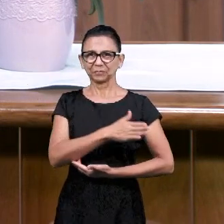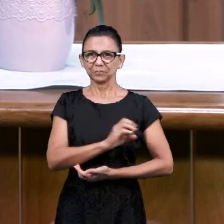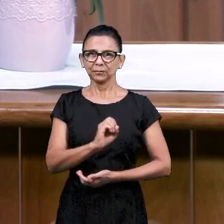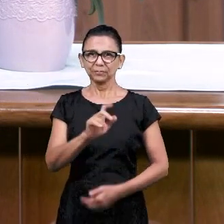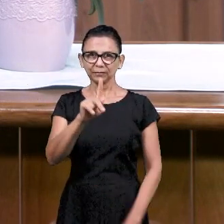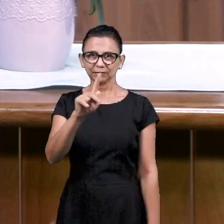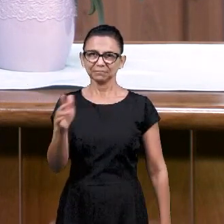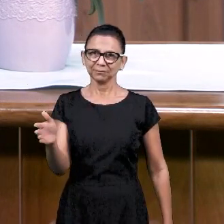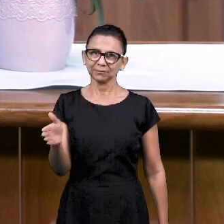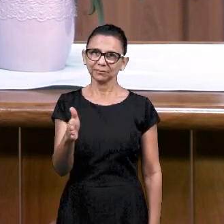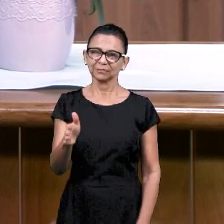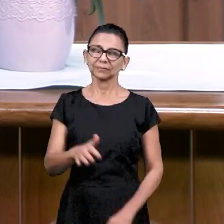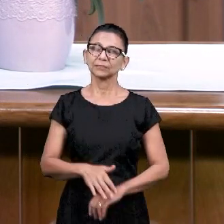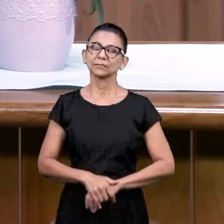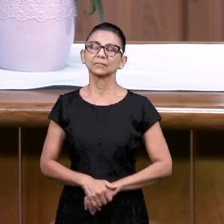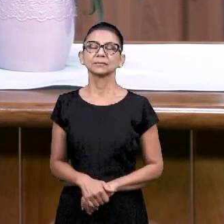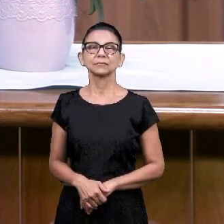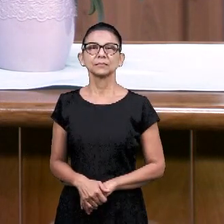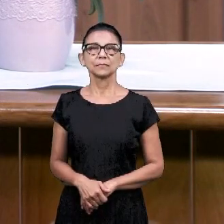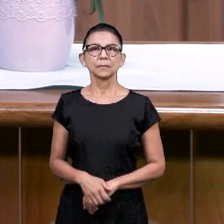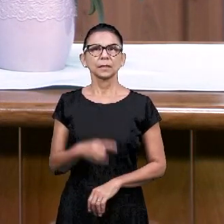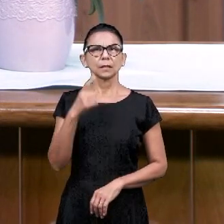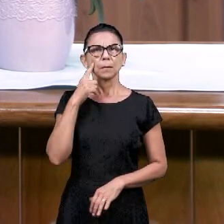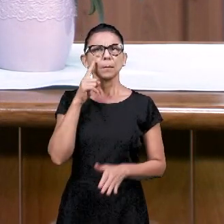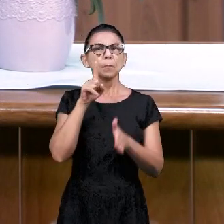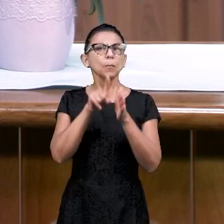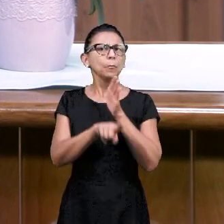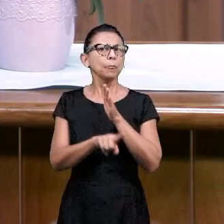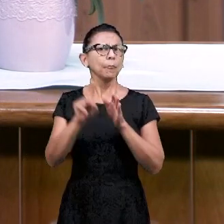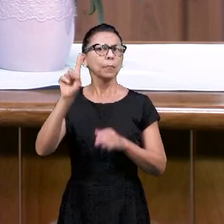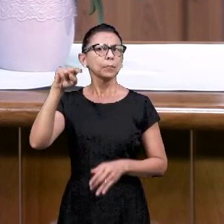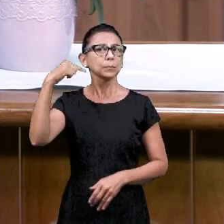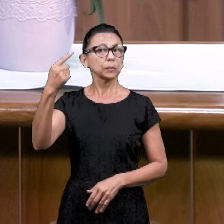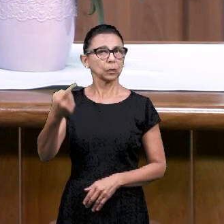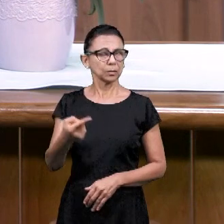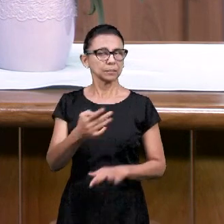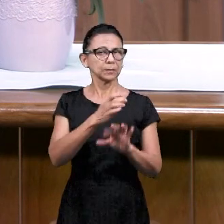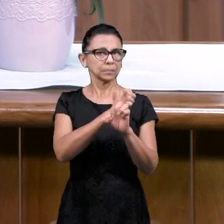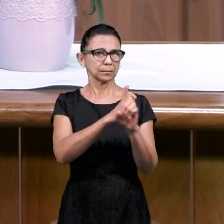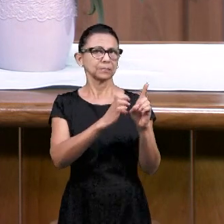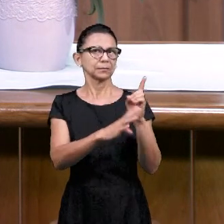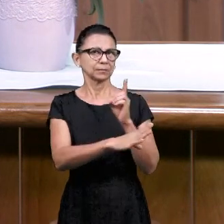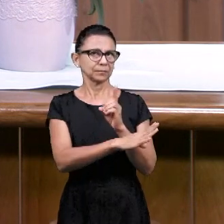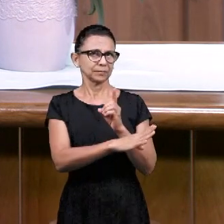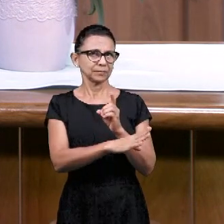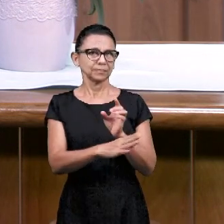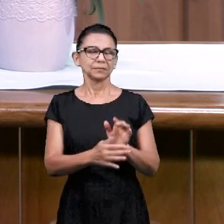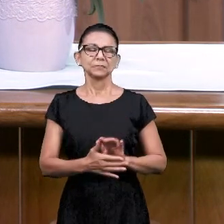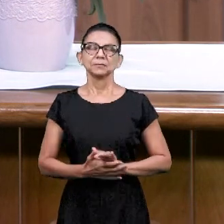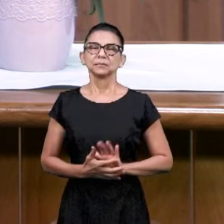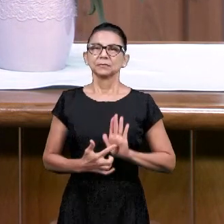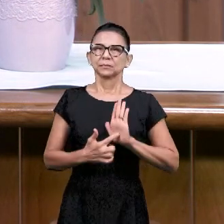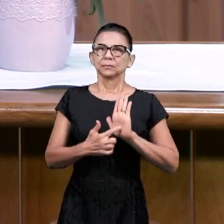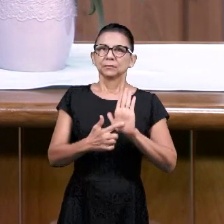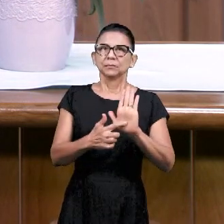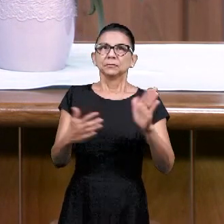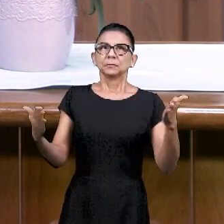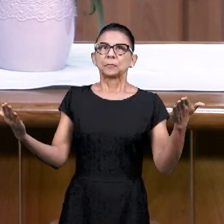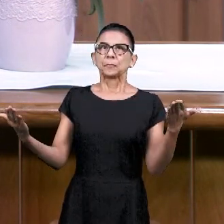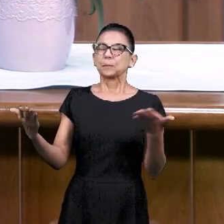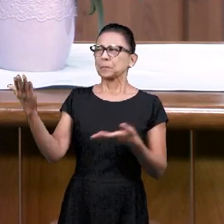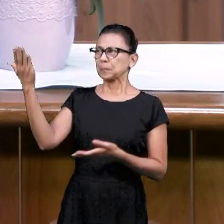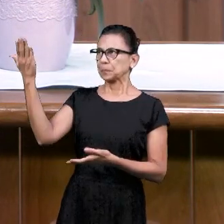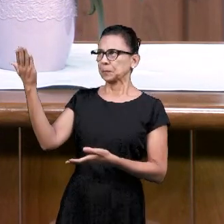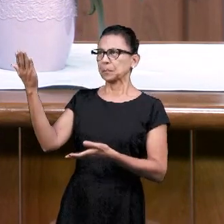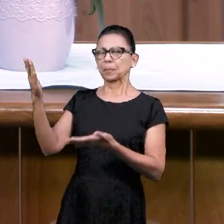le Seigneur. Très bien, mes frères. Nous allons maintenant passer aux questions pour la prochaine école biblique dominicale. Nous allons présenter aux frères et